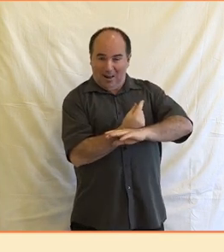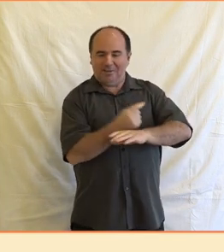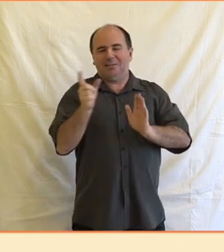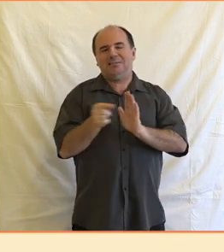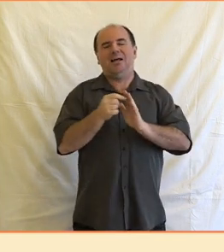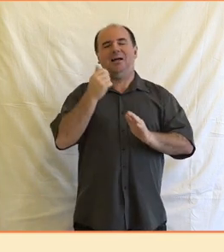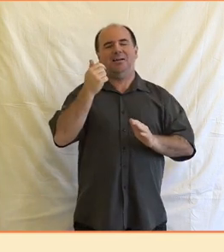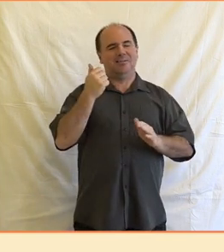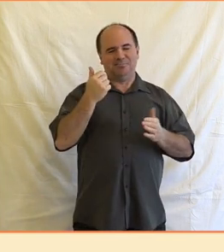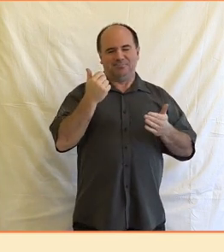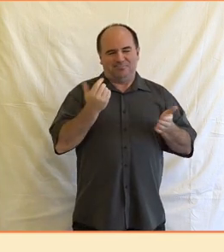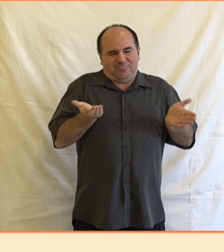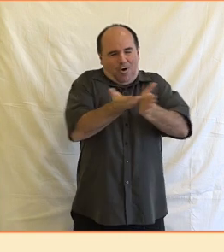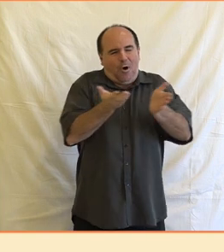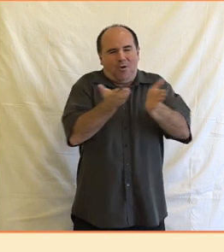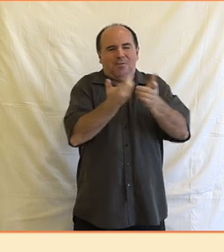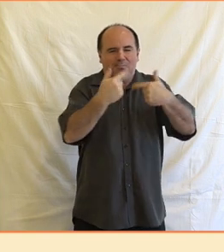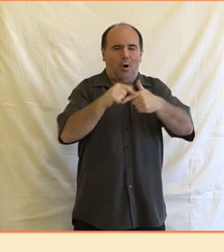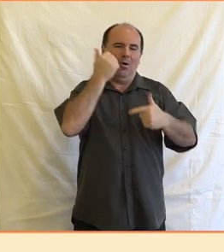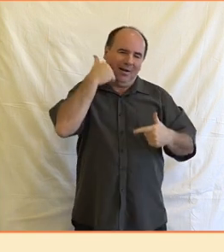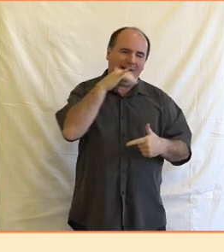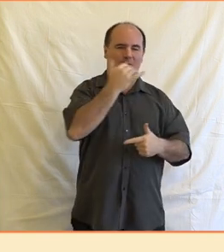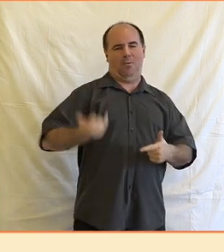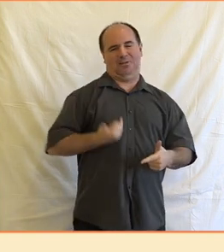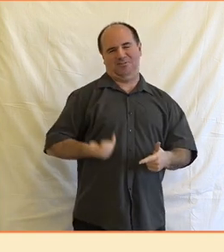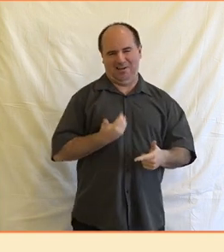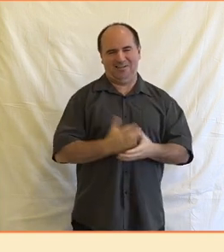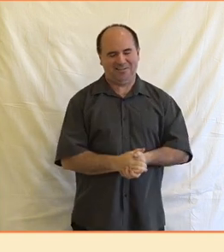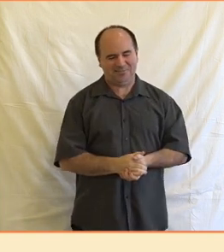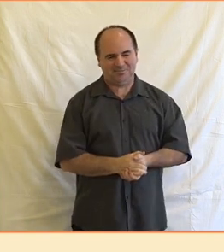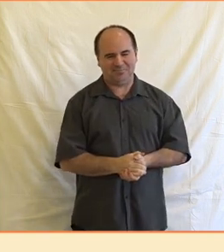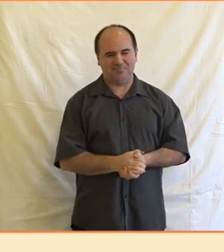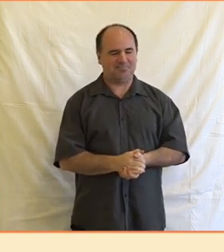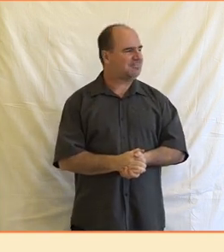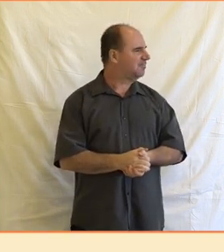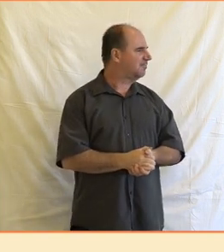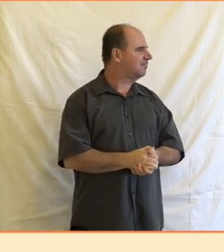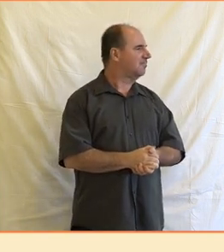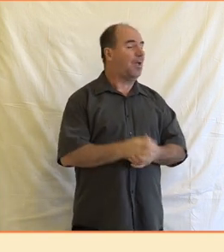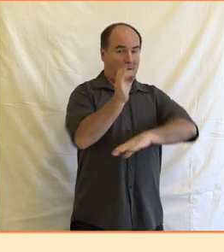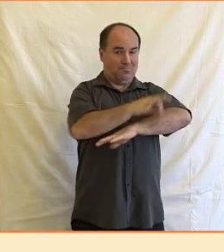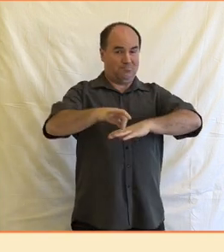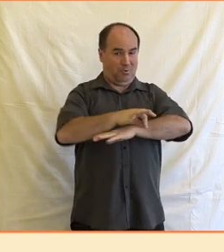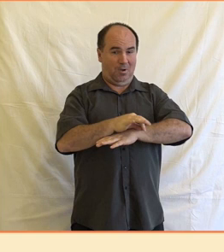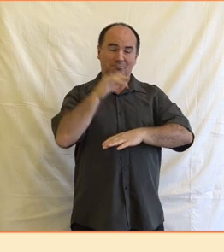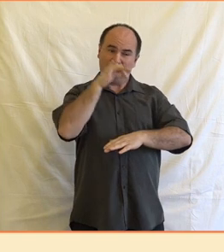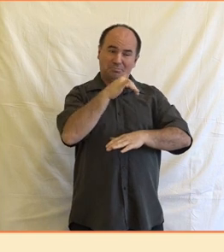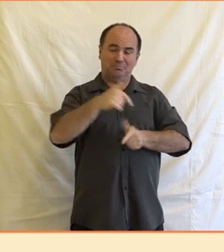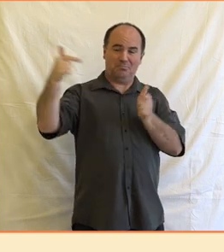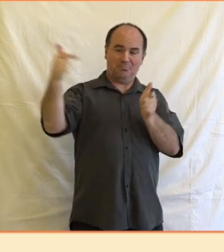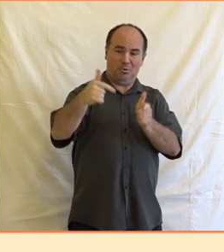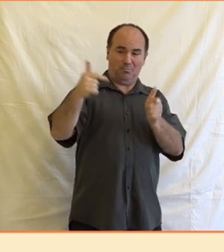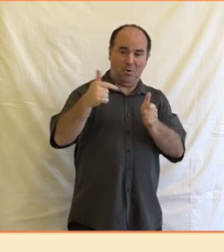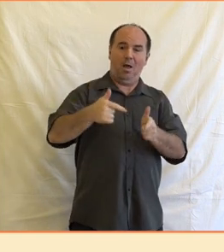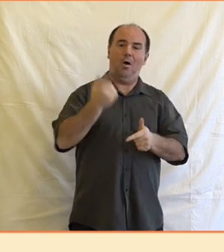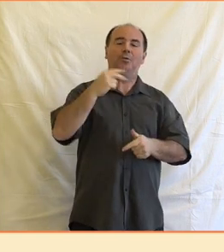Projektové konzorcium, které ten projekt realizuje, ještě připomenu, že ten projekt je podpořen z mechanismu norských